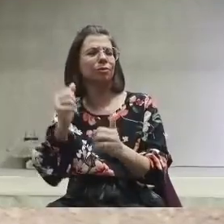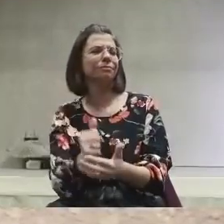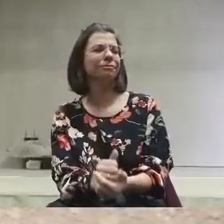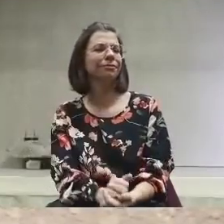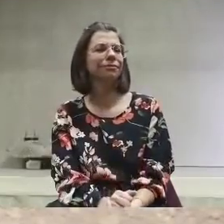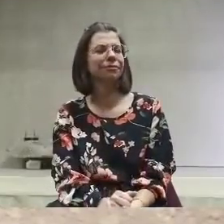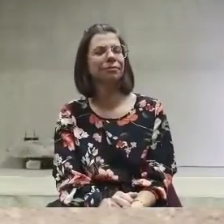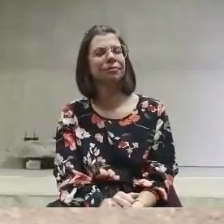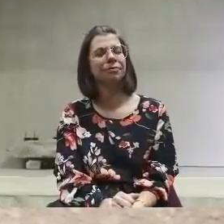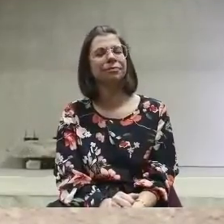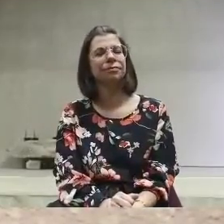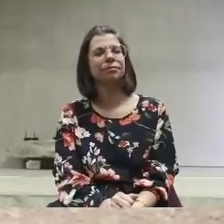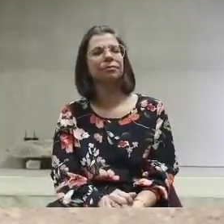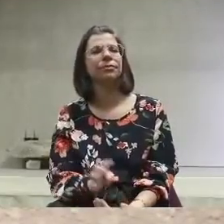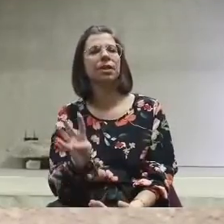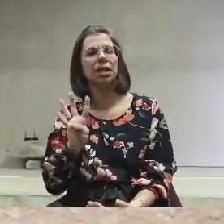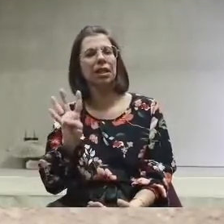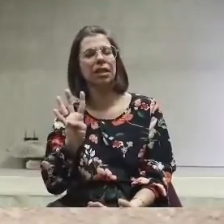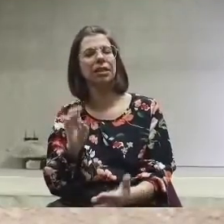Quatrièmement,